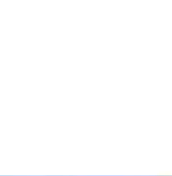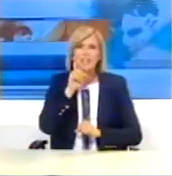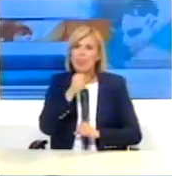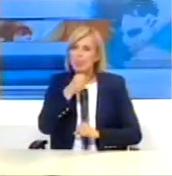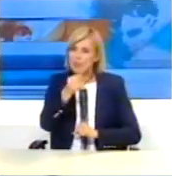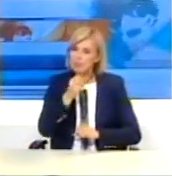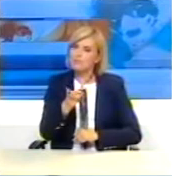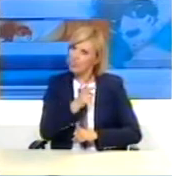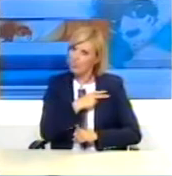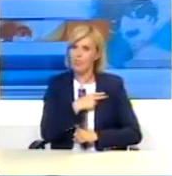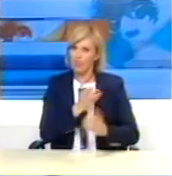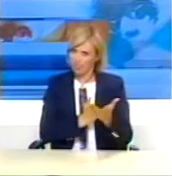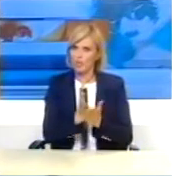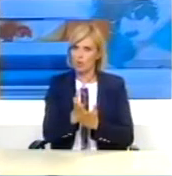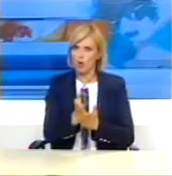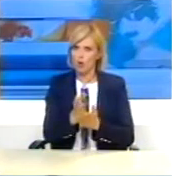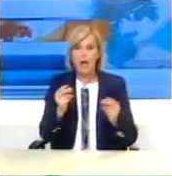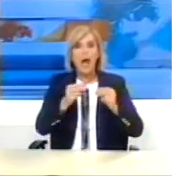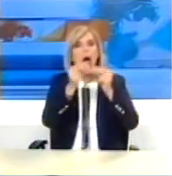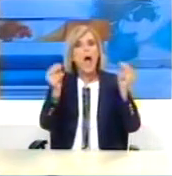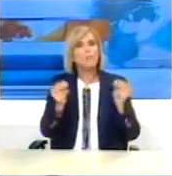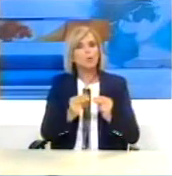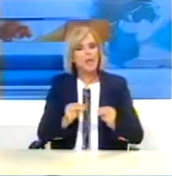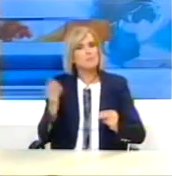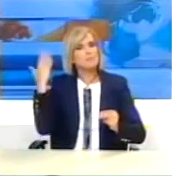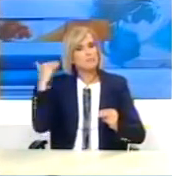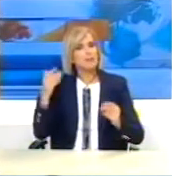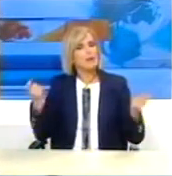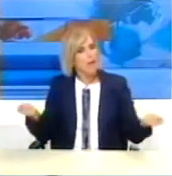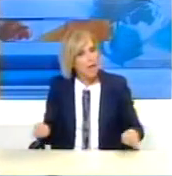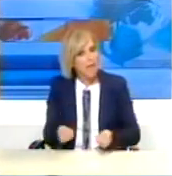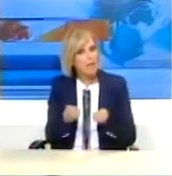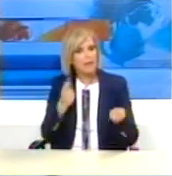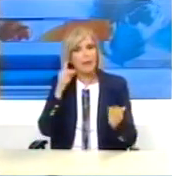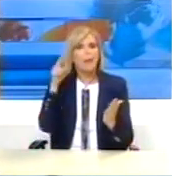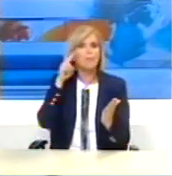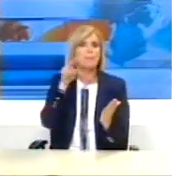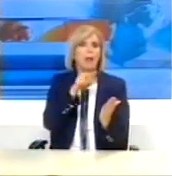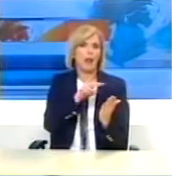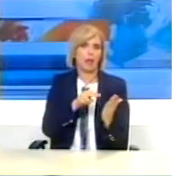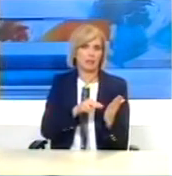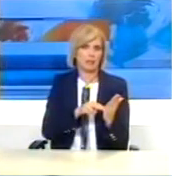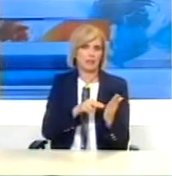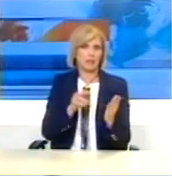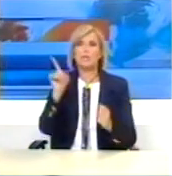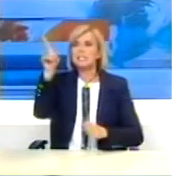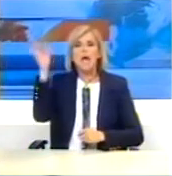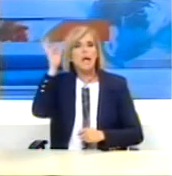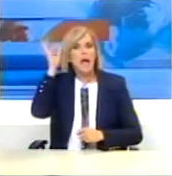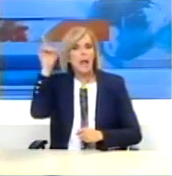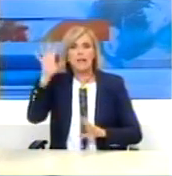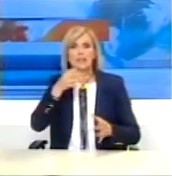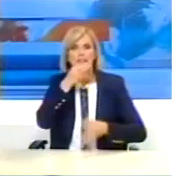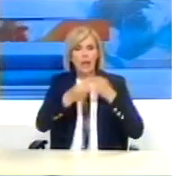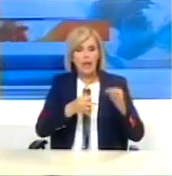news. Αναφέρθηκαν κάποια αποτελέσματα μιας μελέτης, επιδημιολογικής μελέτης, η οποία έγινε στη Γαλλία.